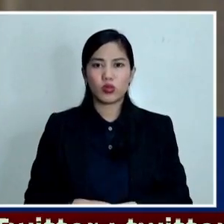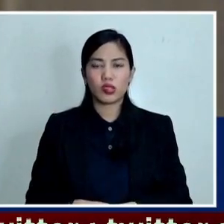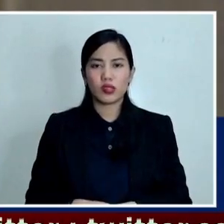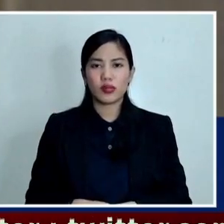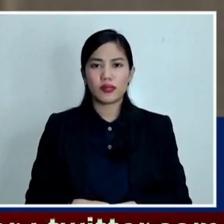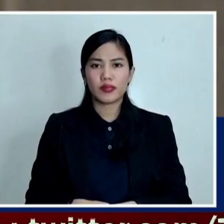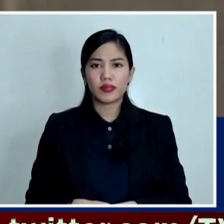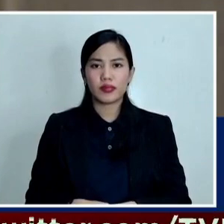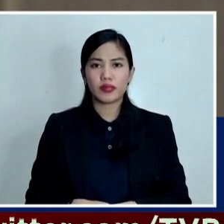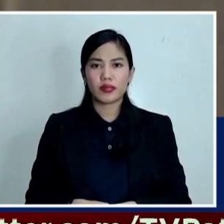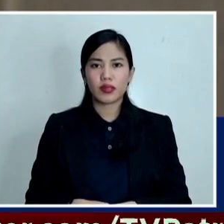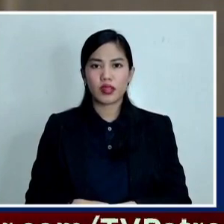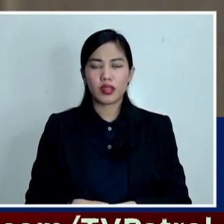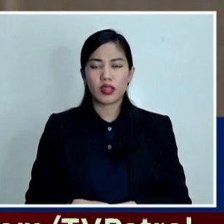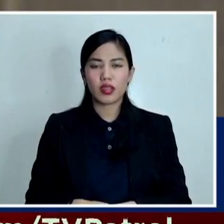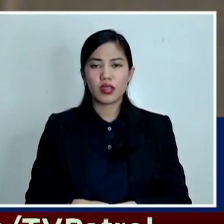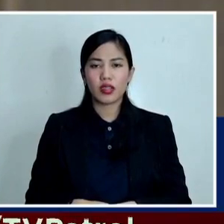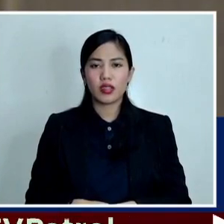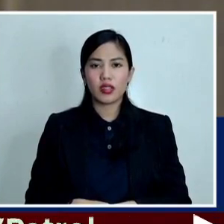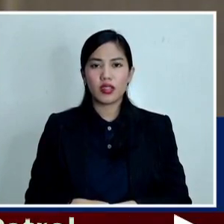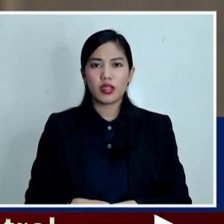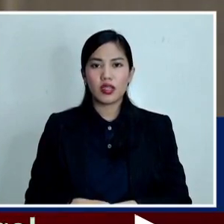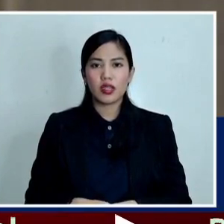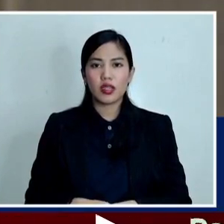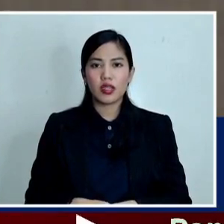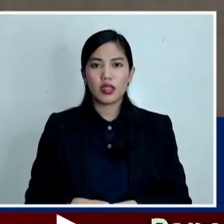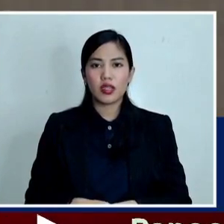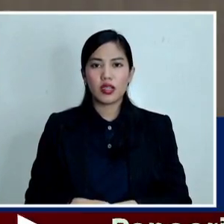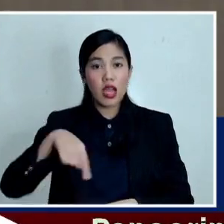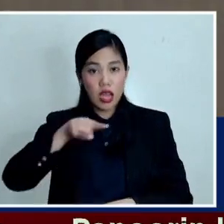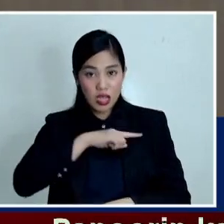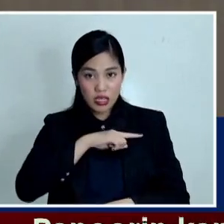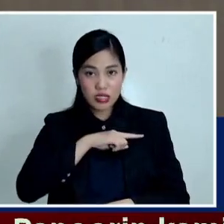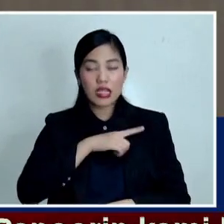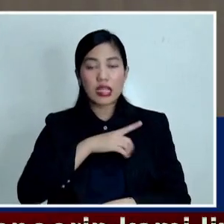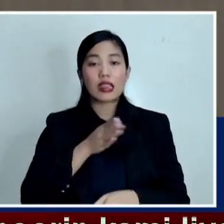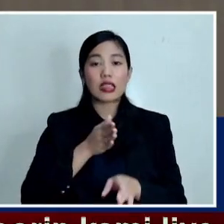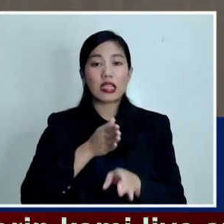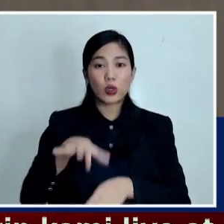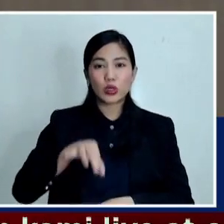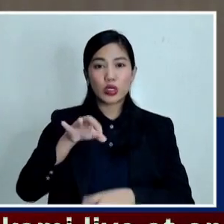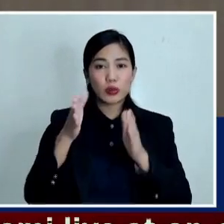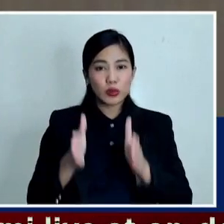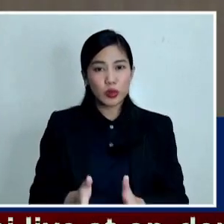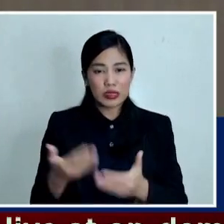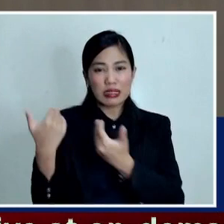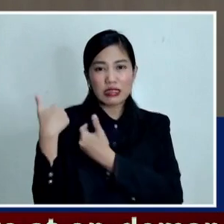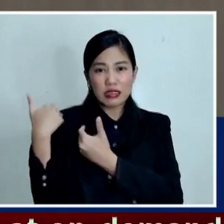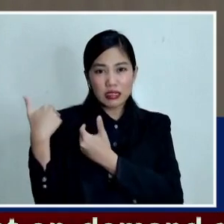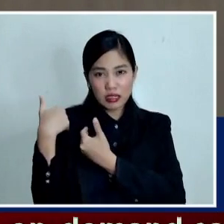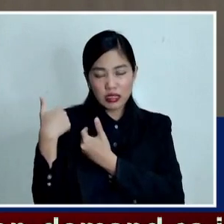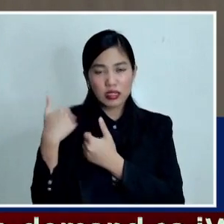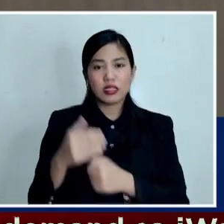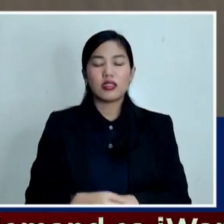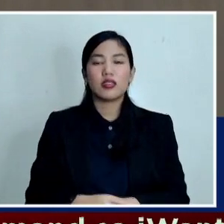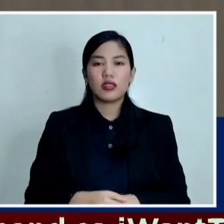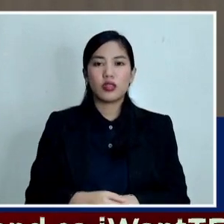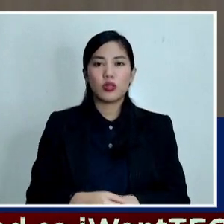course, probably it is us, the direct contributors. We use the private hospitals to advance